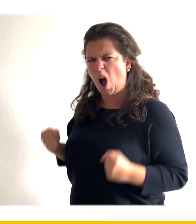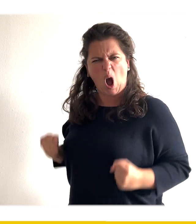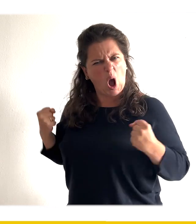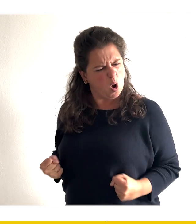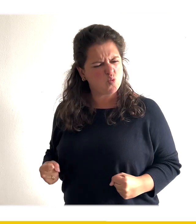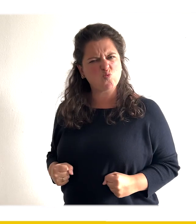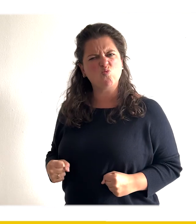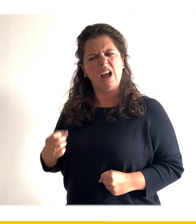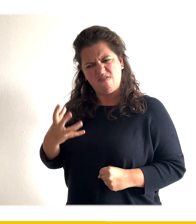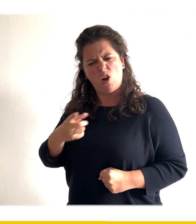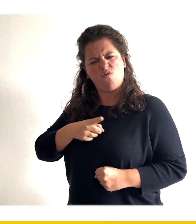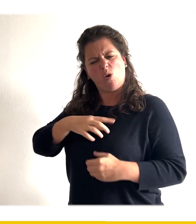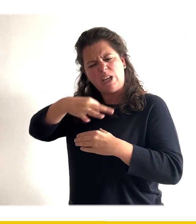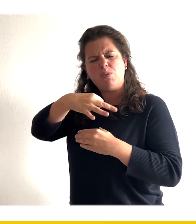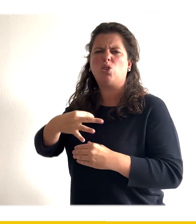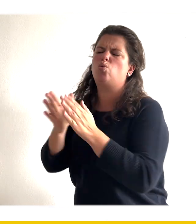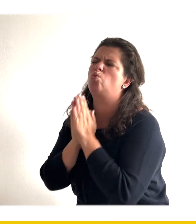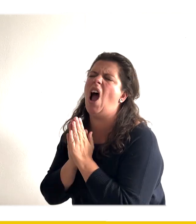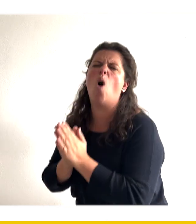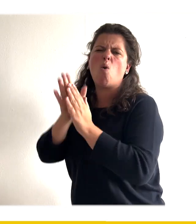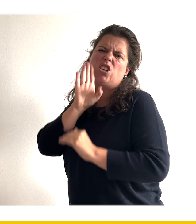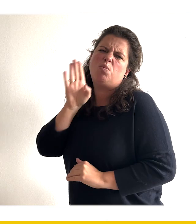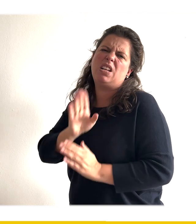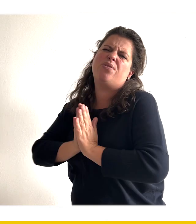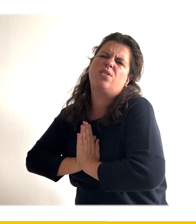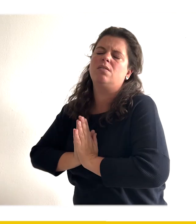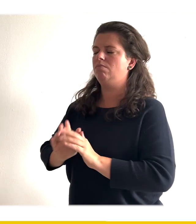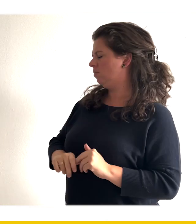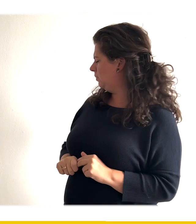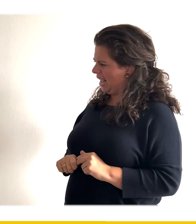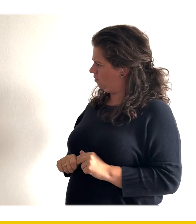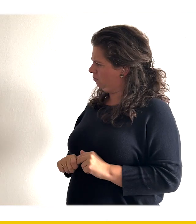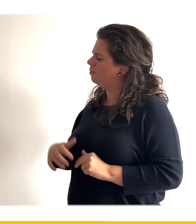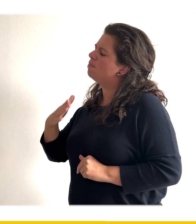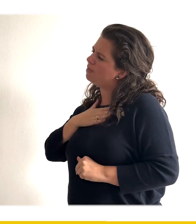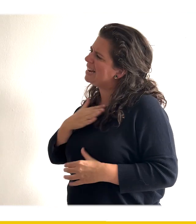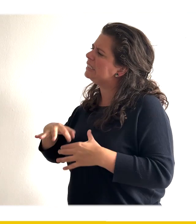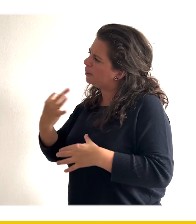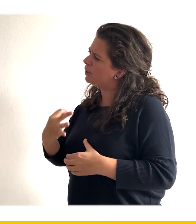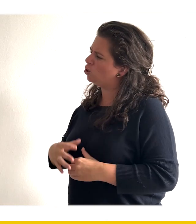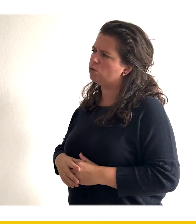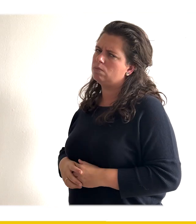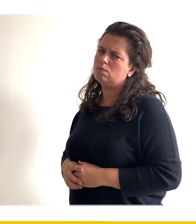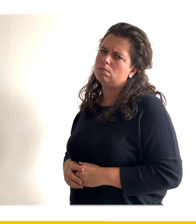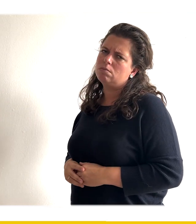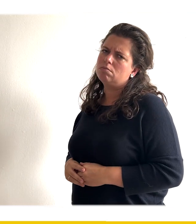Nou. Ik wil ook gewoon chipjes. Doe nou, alsjeblieft. Nee, Olly, dit zijn nou eenmaal mijn chipjes.